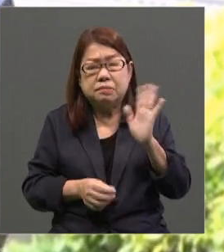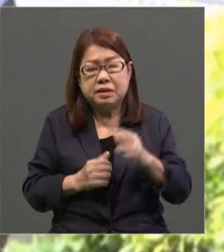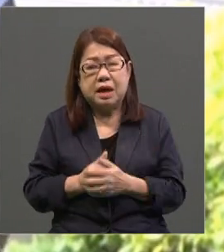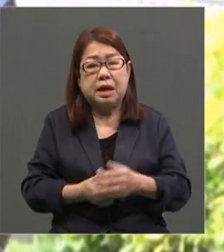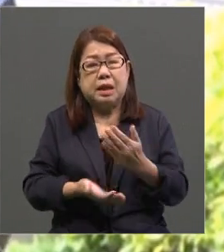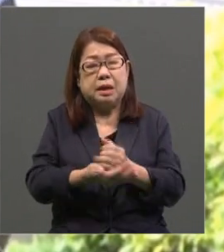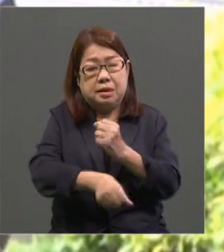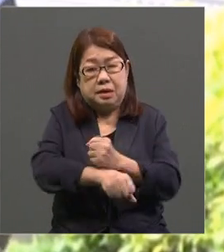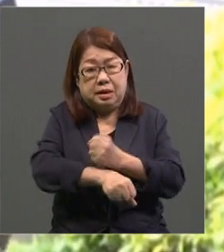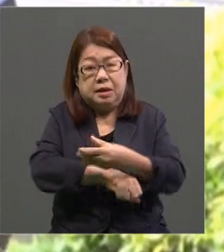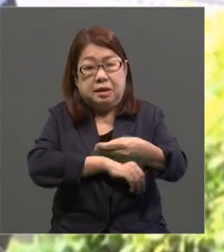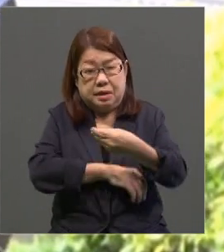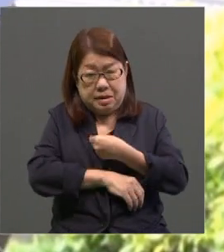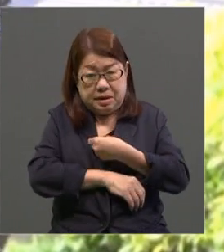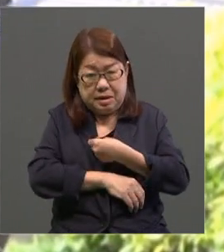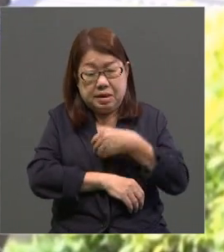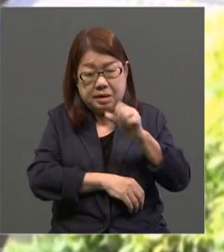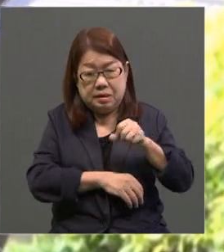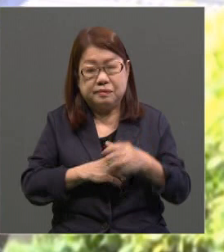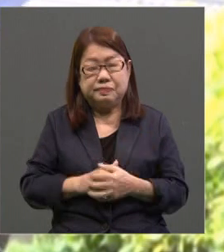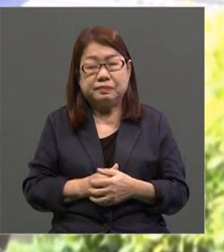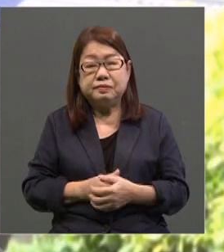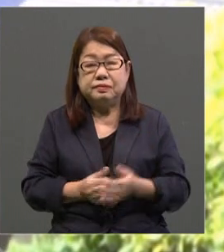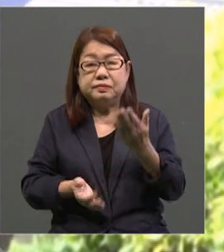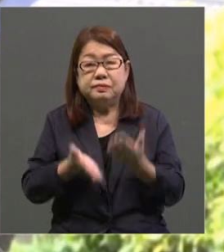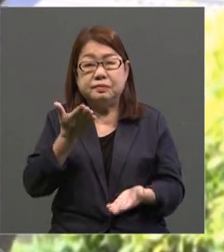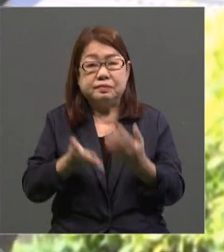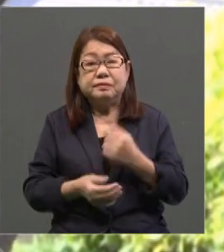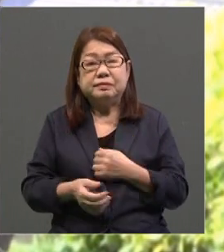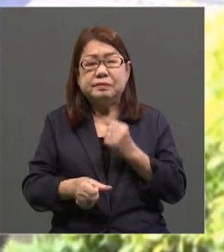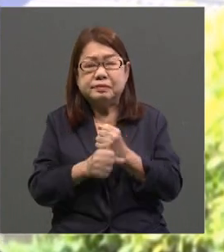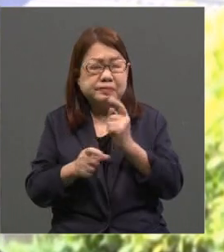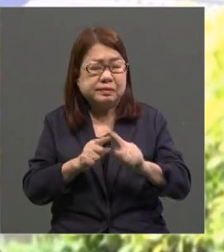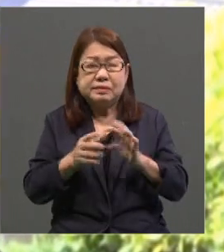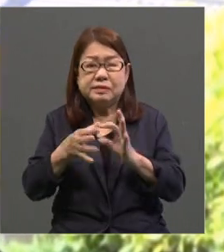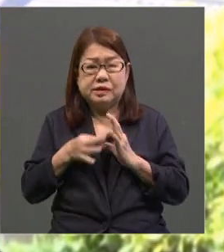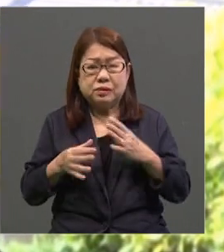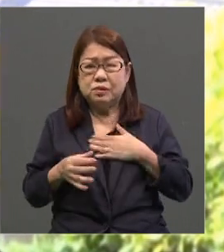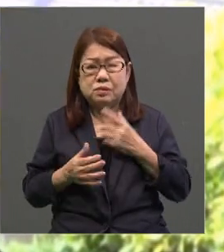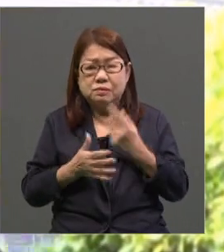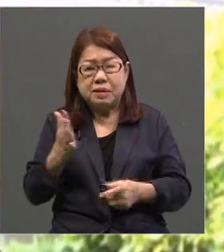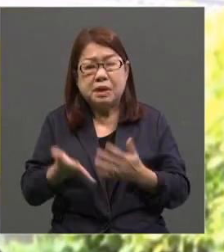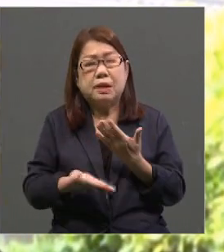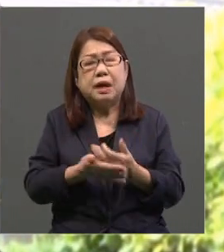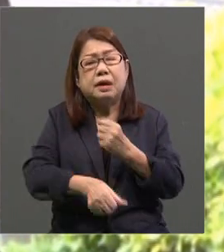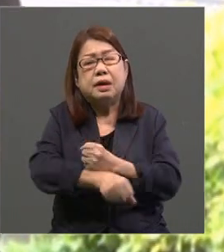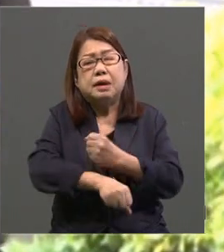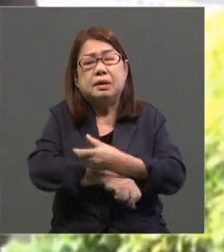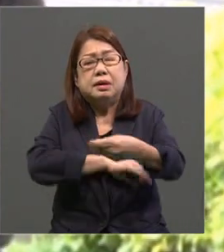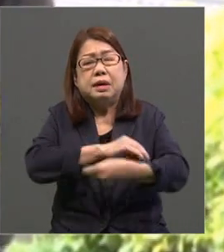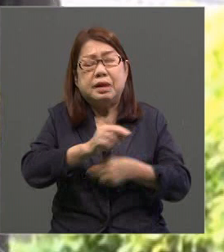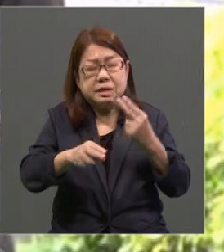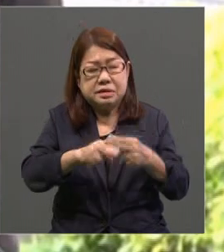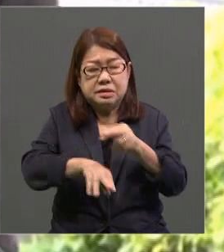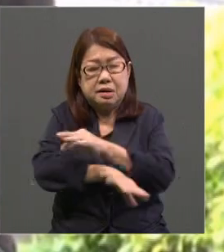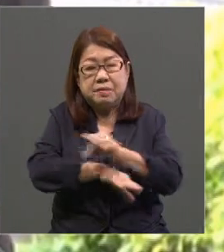ดยไม่ได้มีเจตนาใช้เพื่อตนหรือเพื่อกิจการที่ตนเกี่ยวข้องที่เรียกว่าบัญชีม้ามีความผิดทุกประ